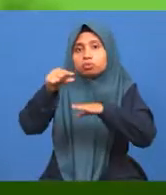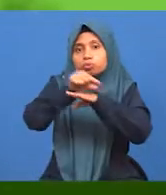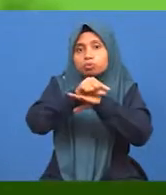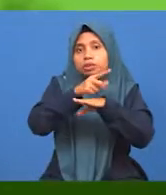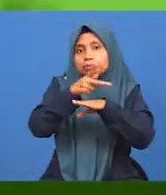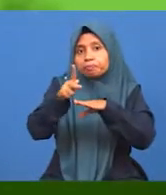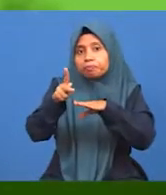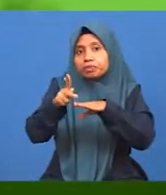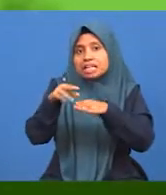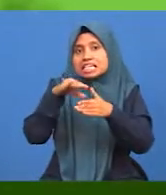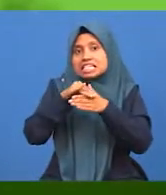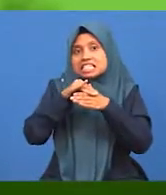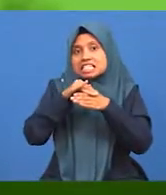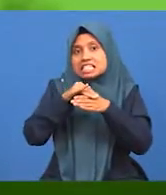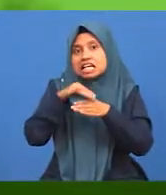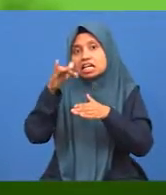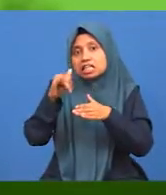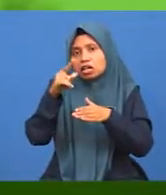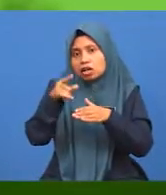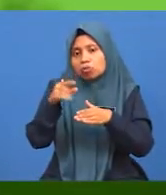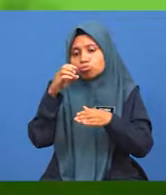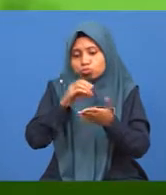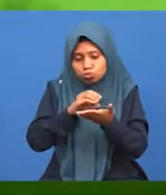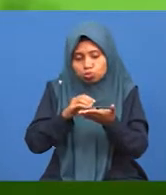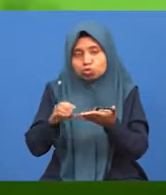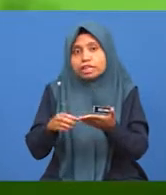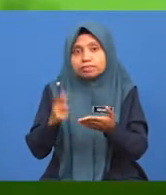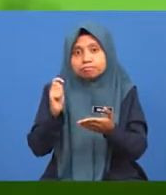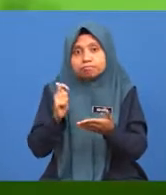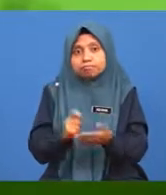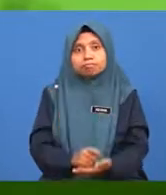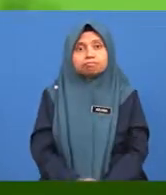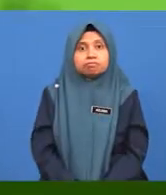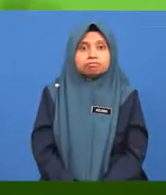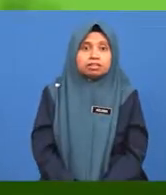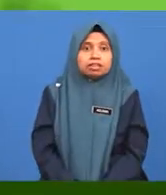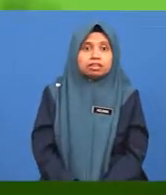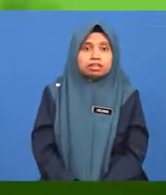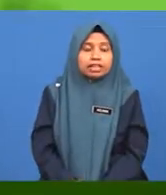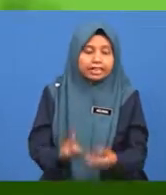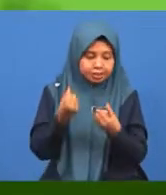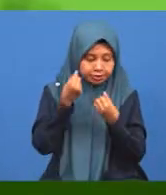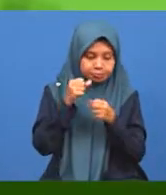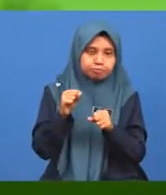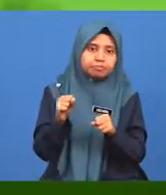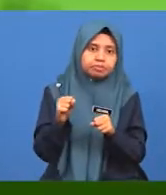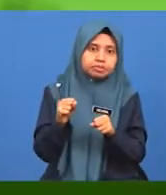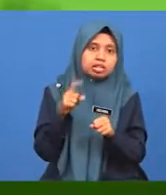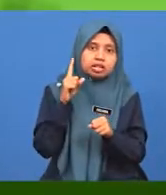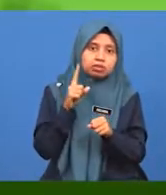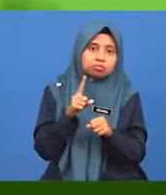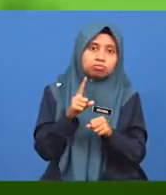Gunakan isi-isi yang kamu catatkan tadi. Sedia?